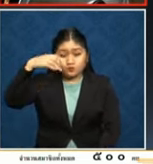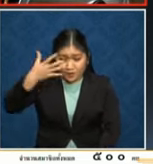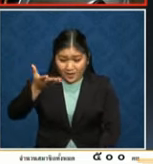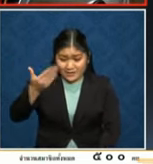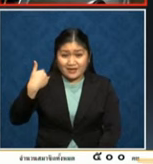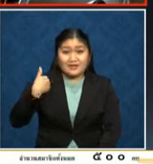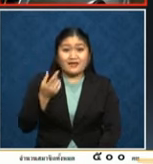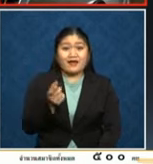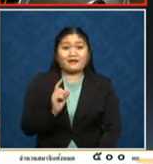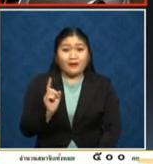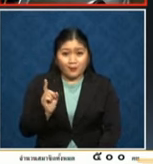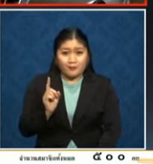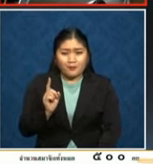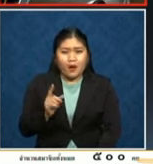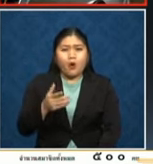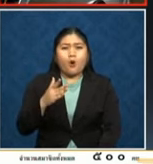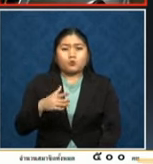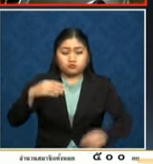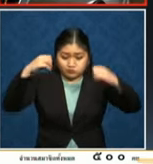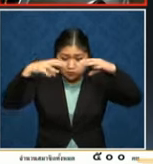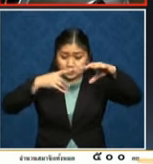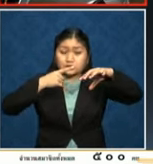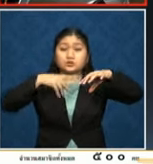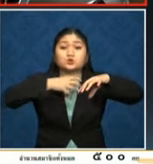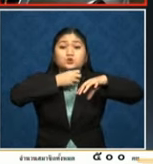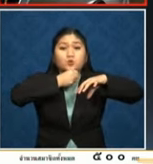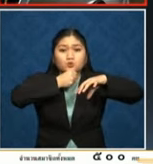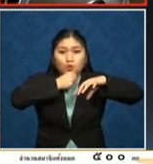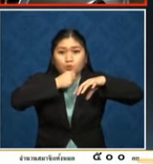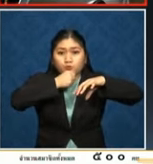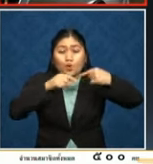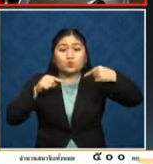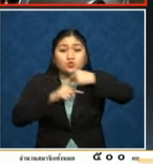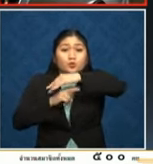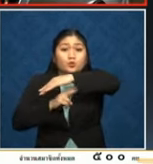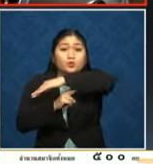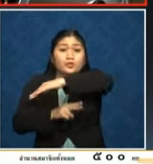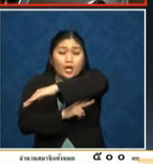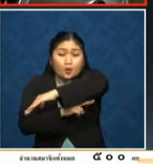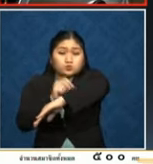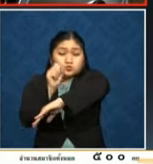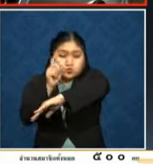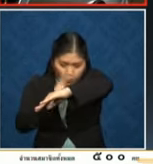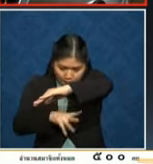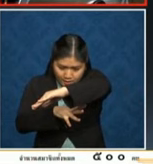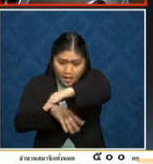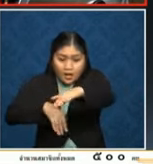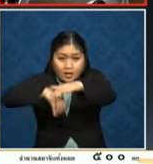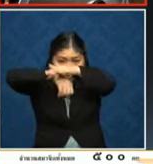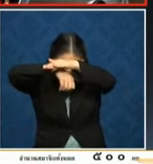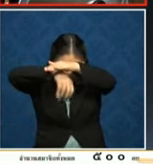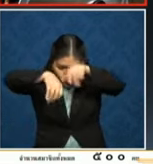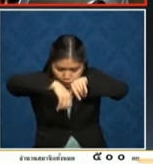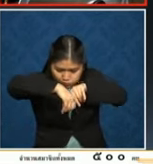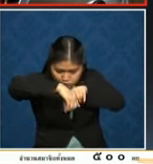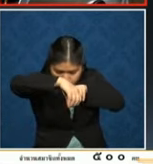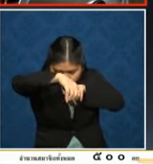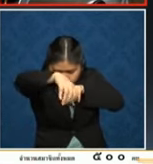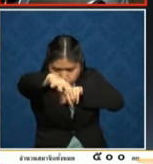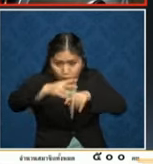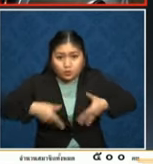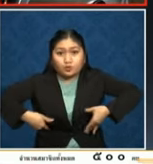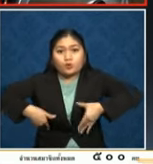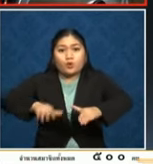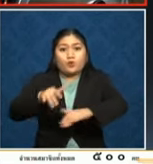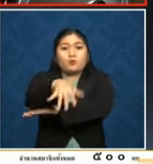ดียมนะครับซึ่งเป็นแสงสีส้มนะครับติดอยู่กับใต้ทางด่วนศรีรัตน์นะครับส่องลงมาตรงถนนพระราม